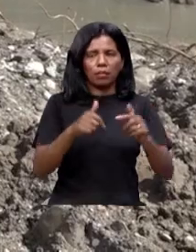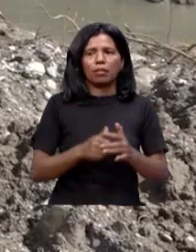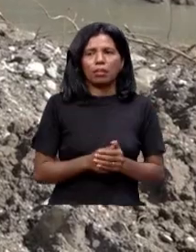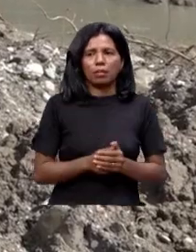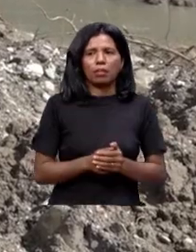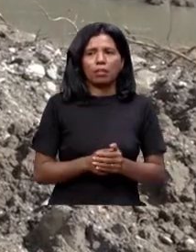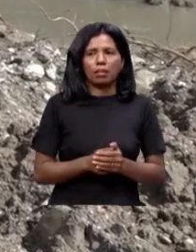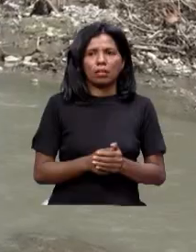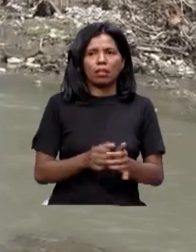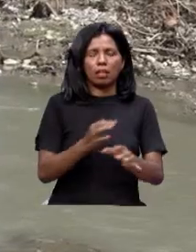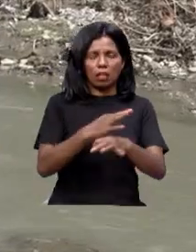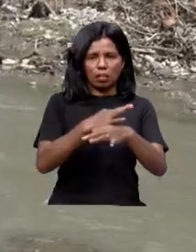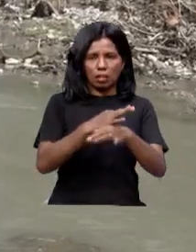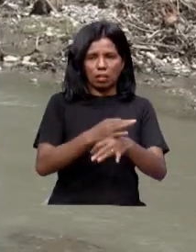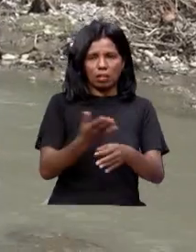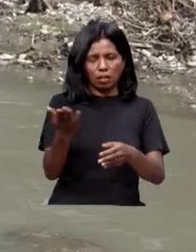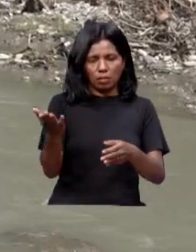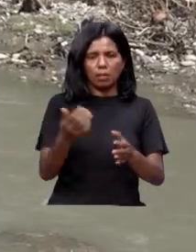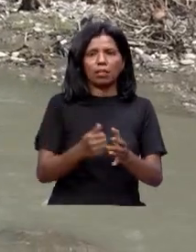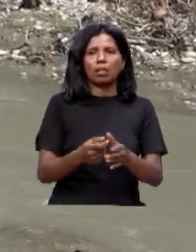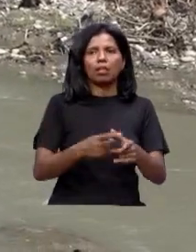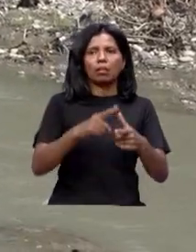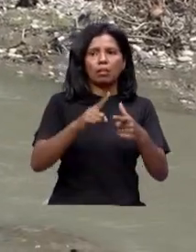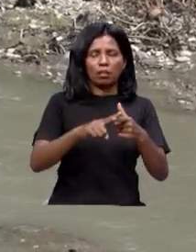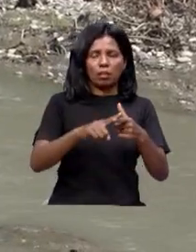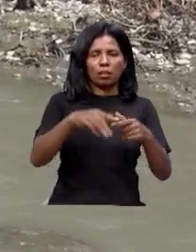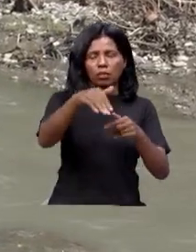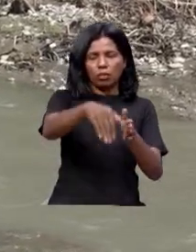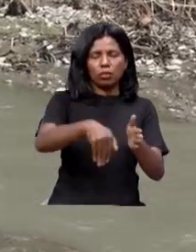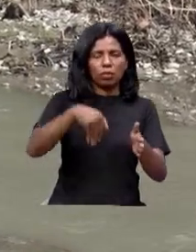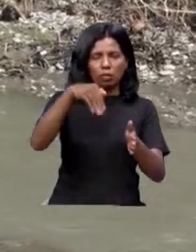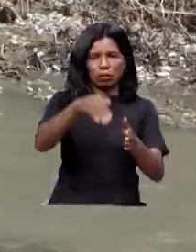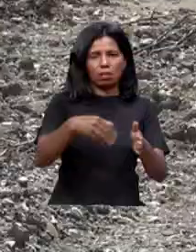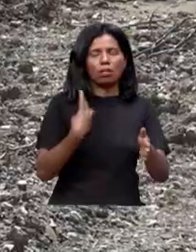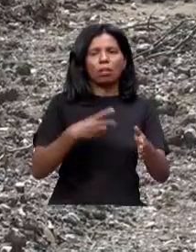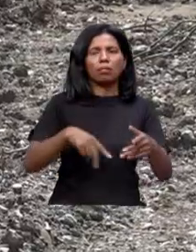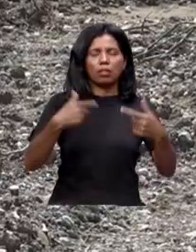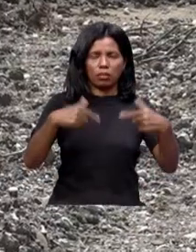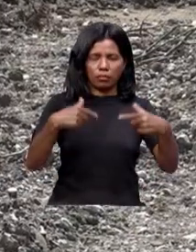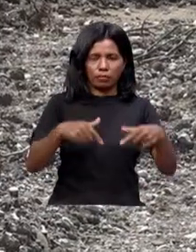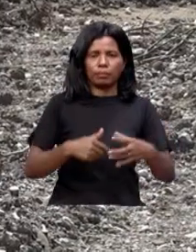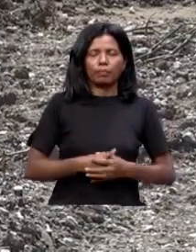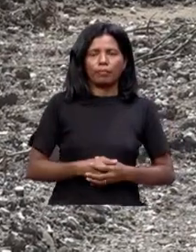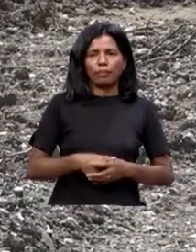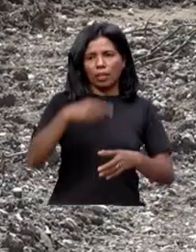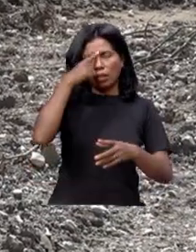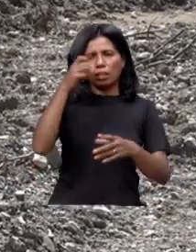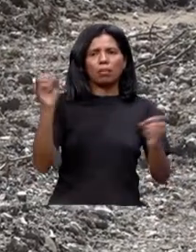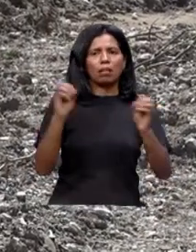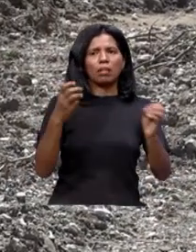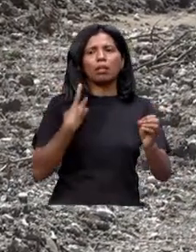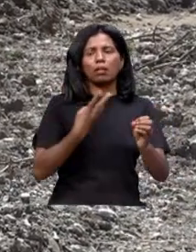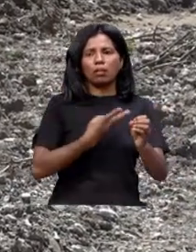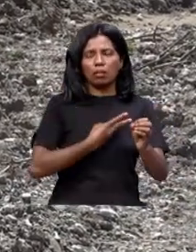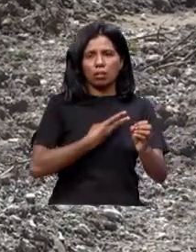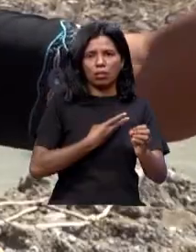mai hadia det ida ne depois sir be baluat sobuna ba ami sa istori malo tama mi la kuine ne atu